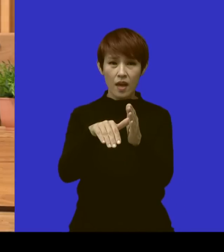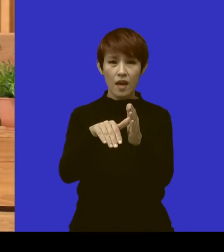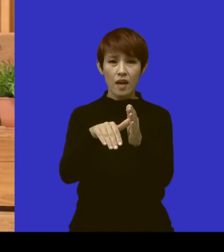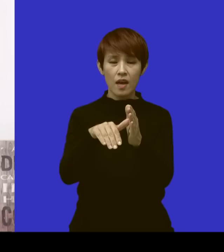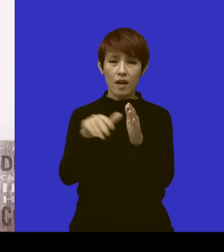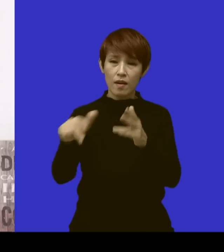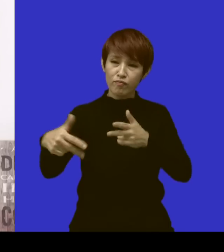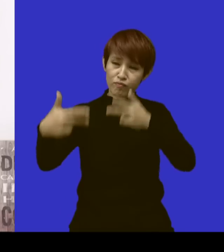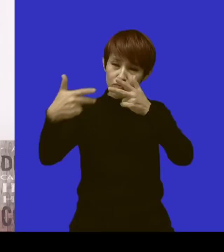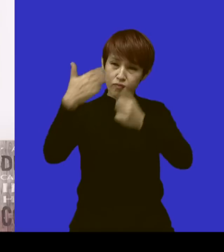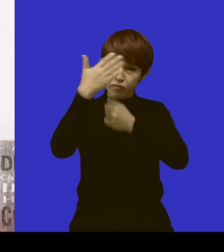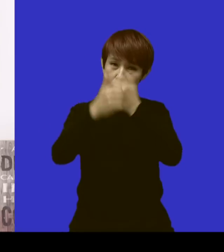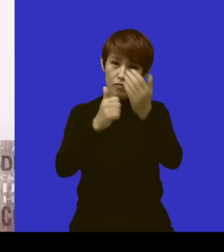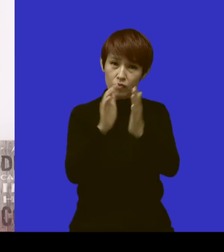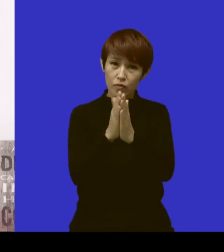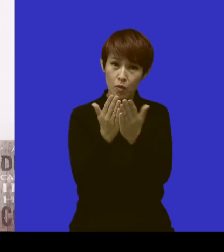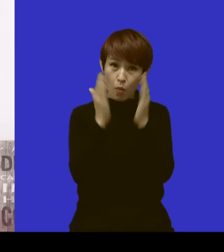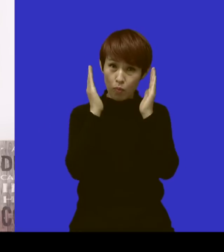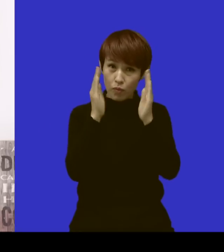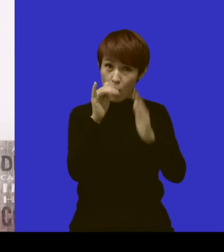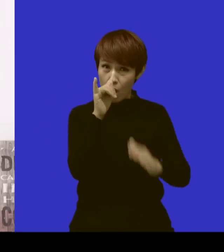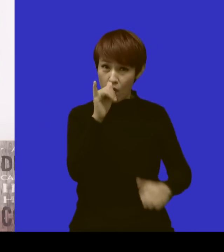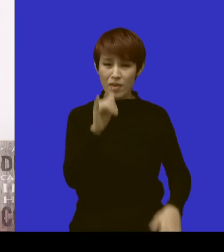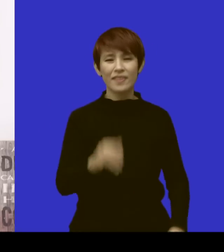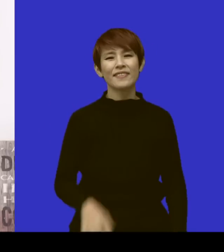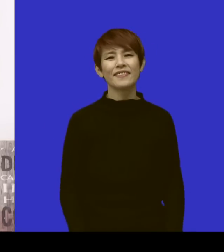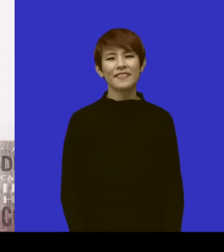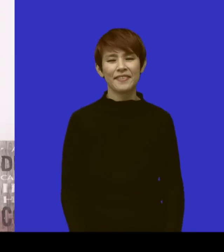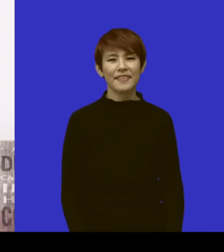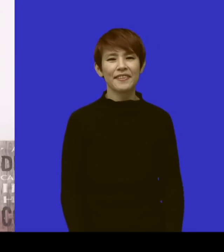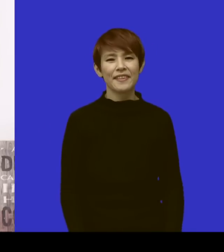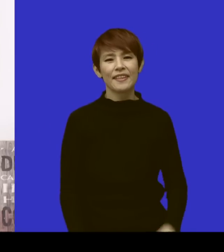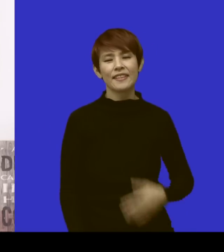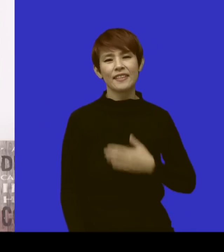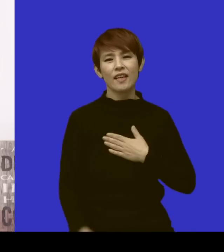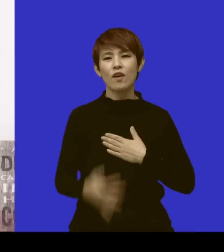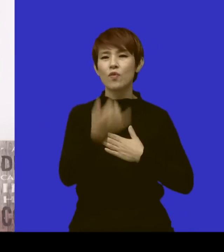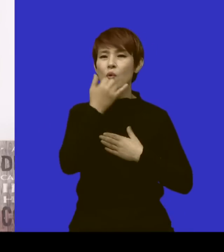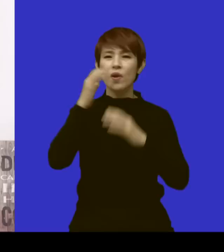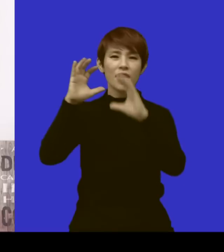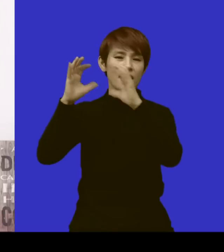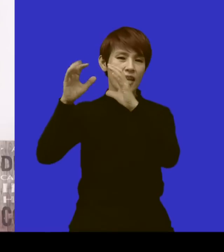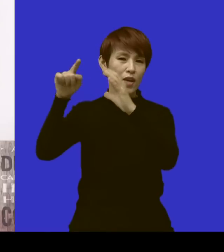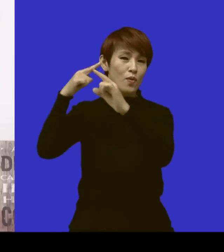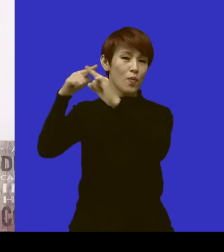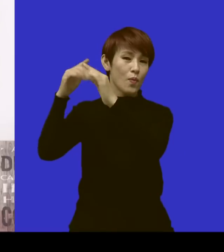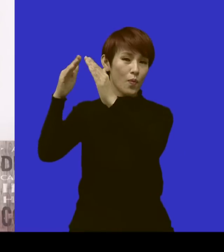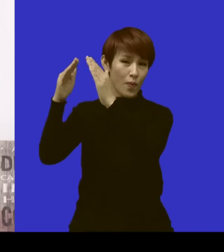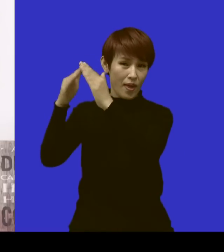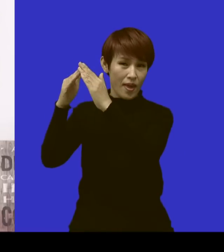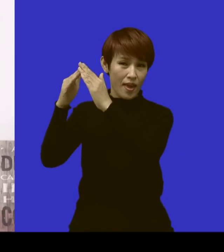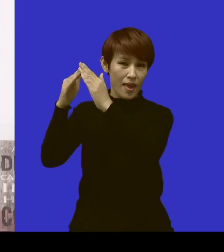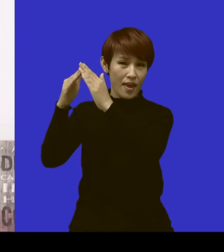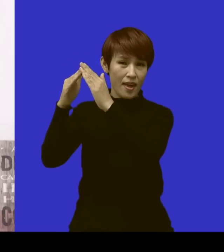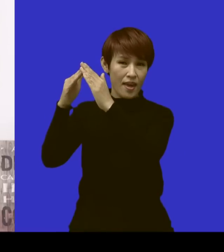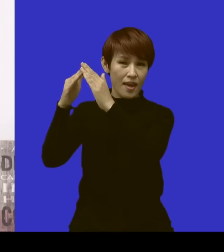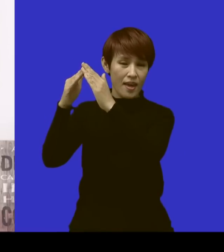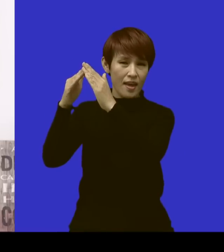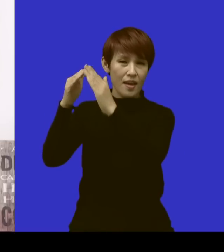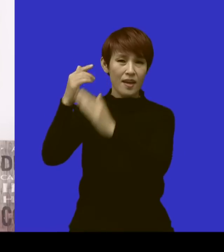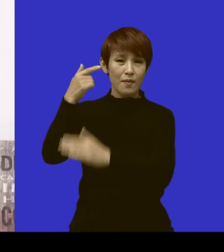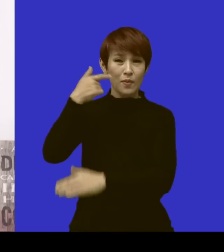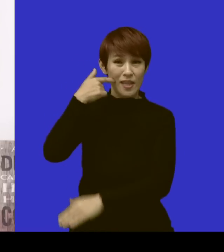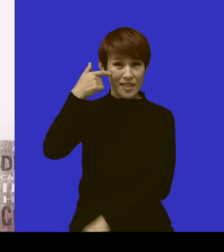하셨나 봐요? 네. 고맙게도 제가 예. 이제 독일에 섬겼었던 교회 예.